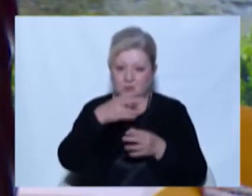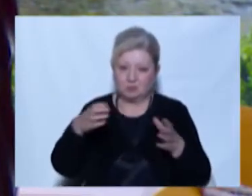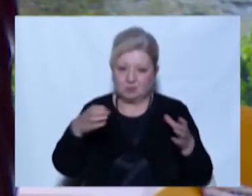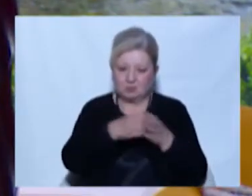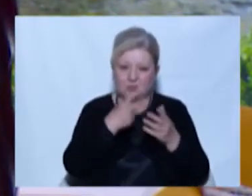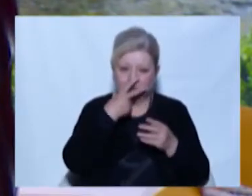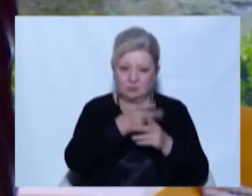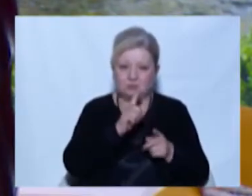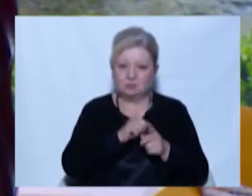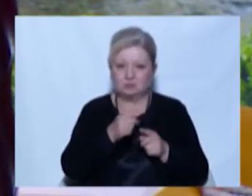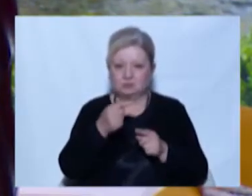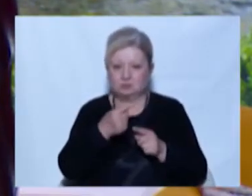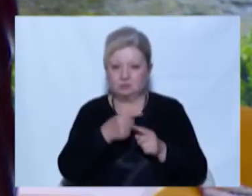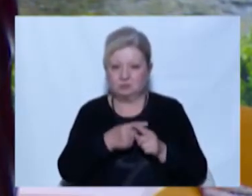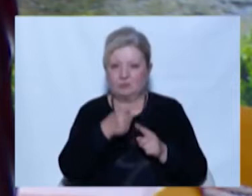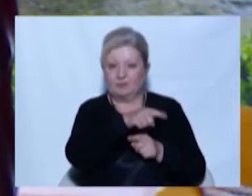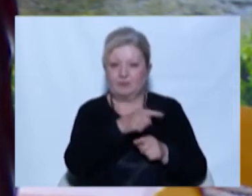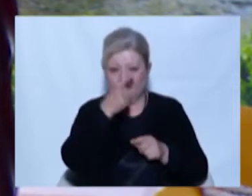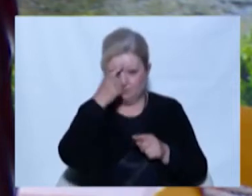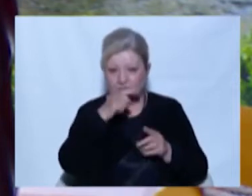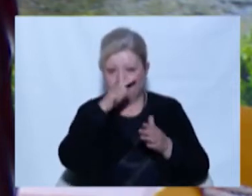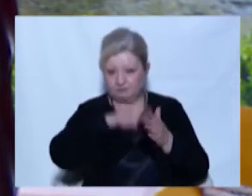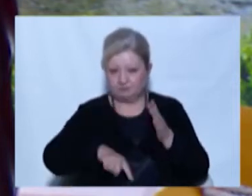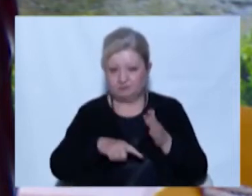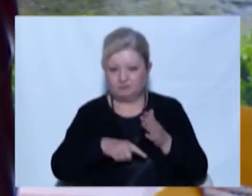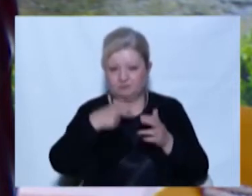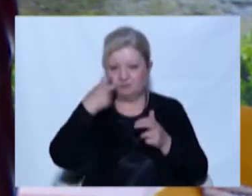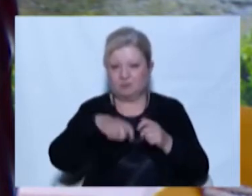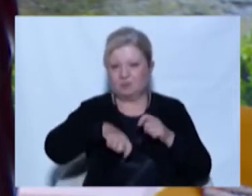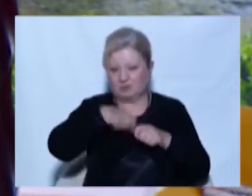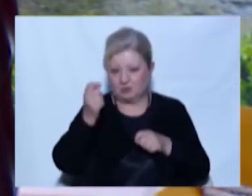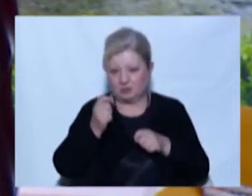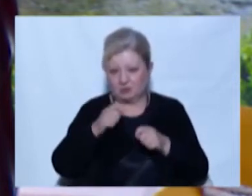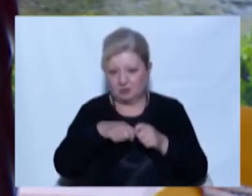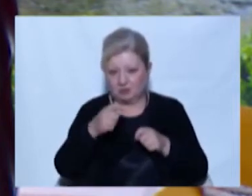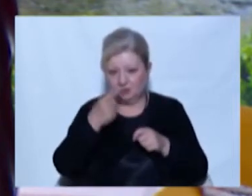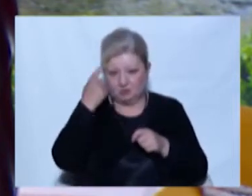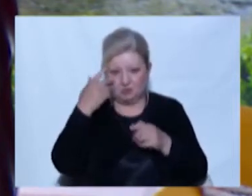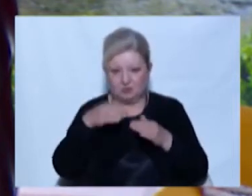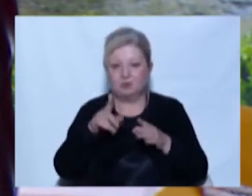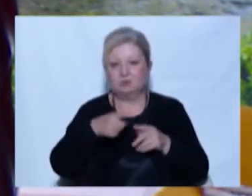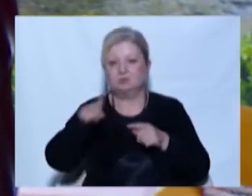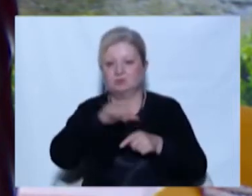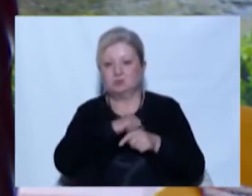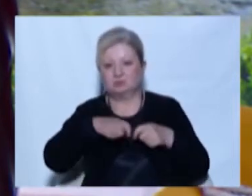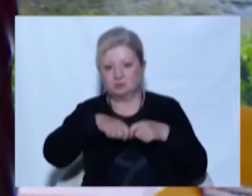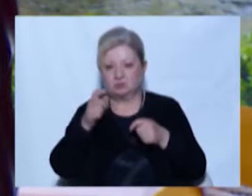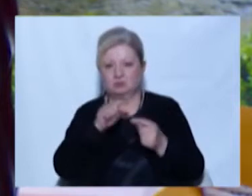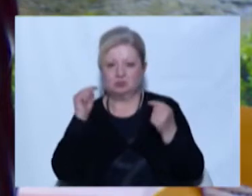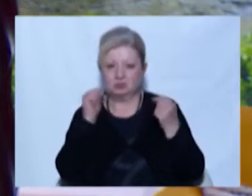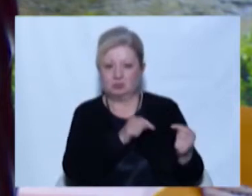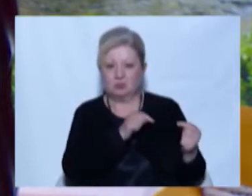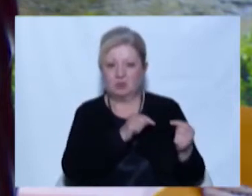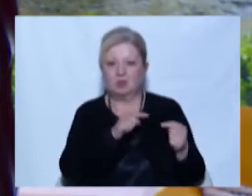ჩათვალა მოკავშირეებთან დადებული ხელშეკრულების უხეშ დარღვევად და გადაწყვიტა თავისი პროტესტი იმით გამოეხატა,